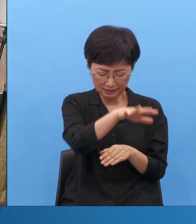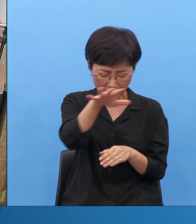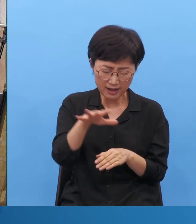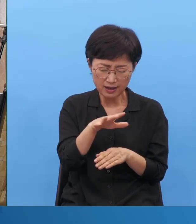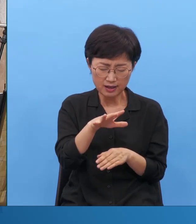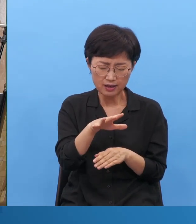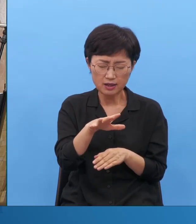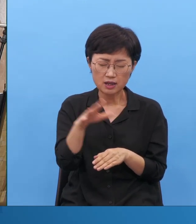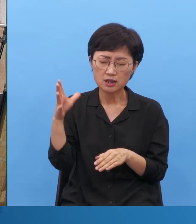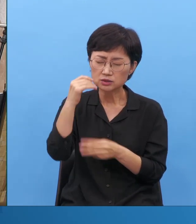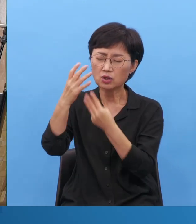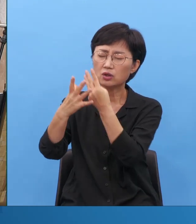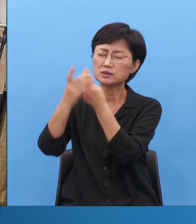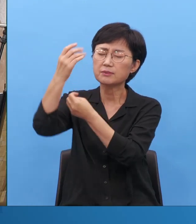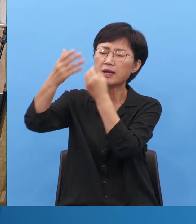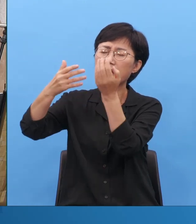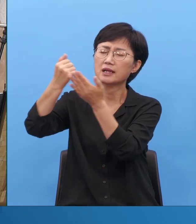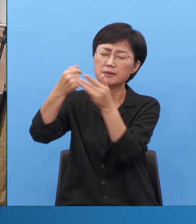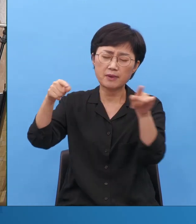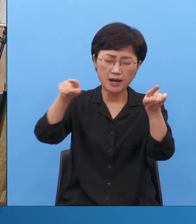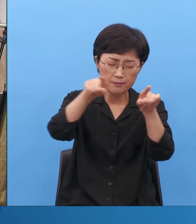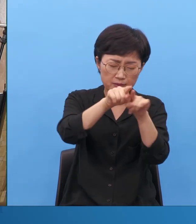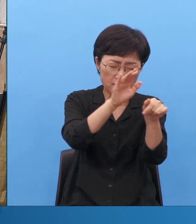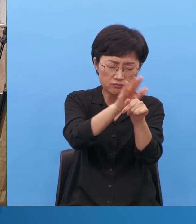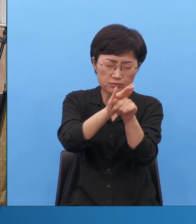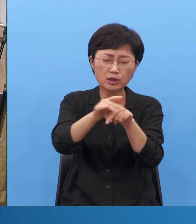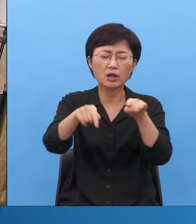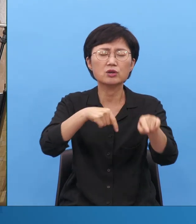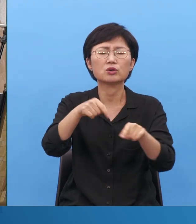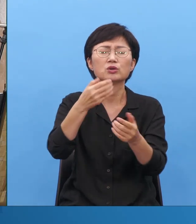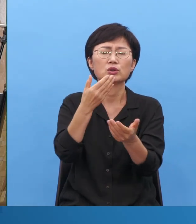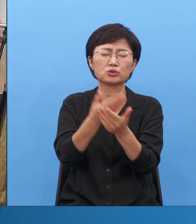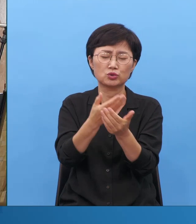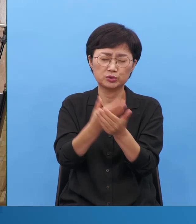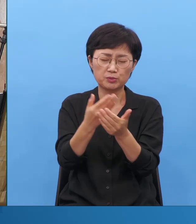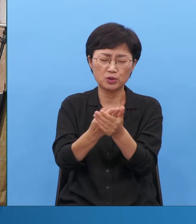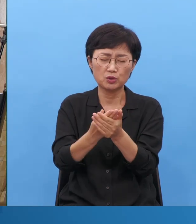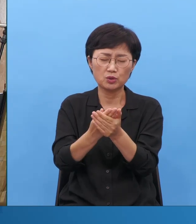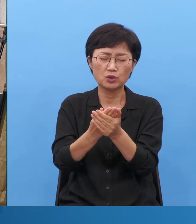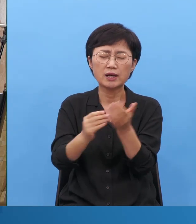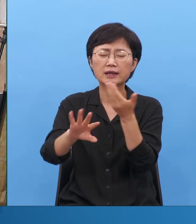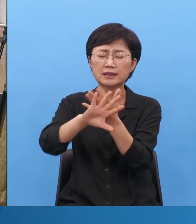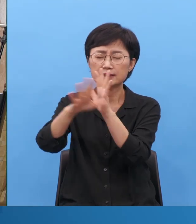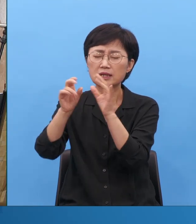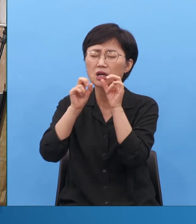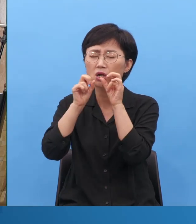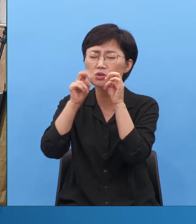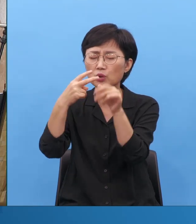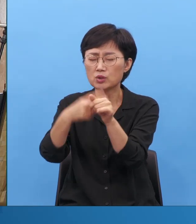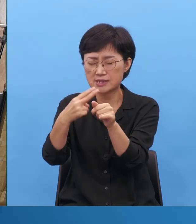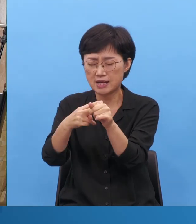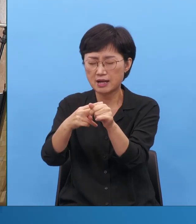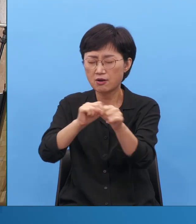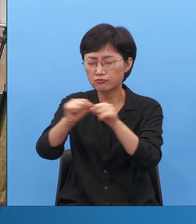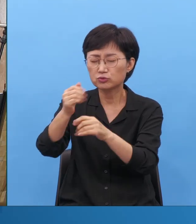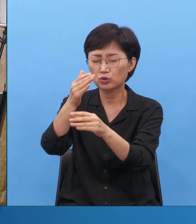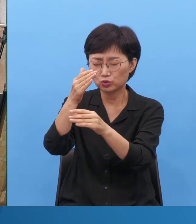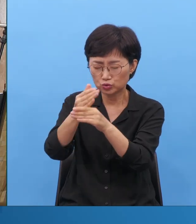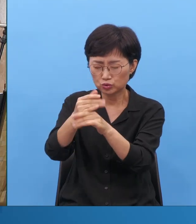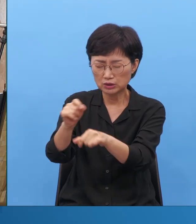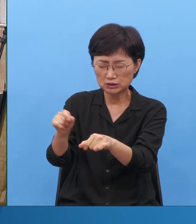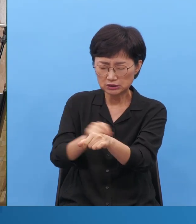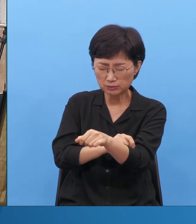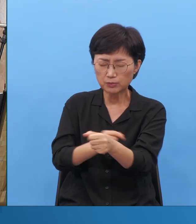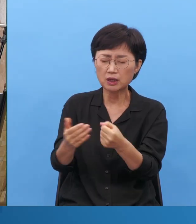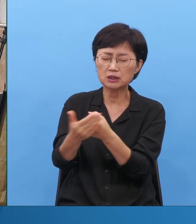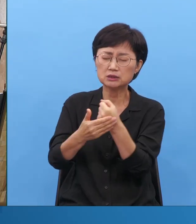현장에 살아가시는 모든 선교사님께 하나님의 특별한 은혜와 축복이 임하게 역사하여 주옵소서. May the Holy Trinity be within all the churches and the places